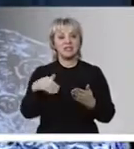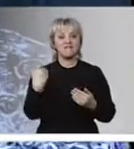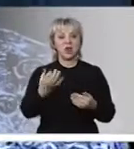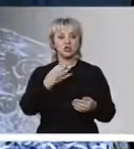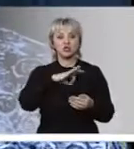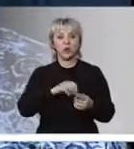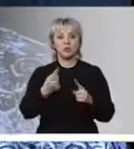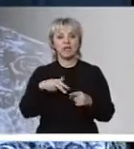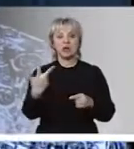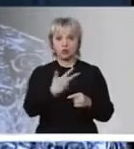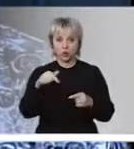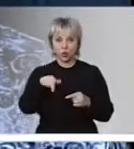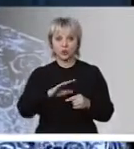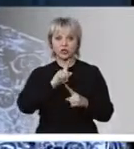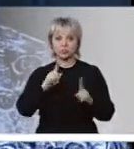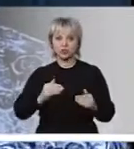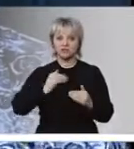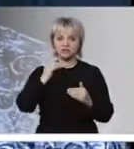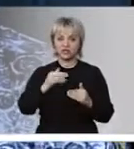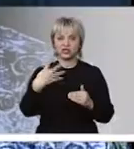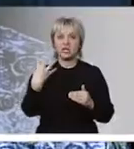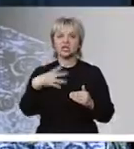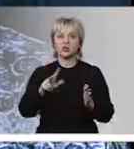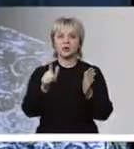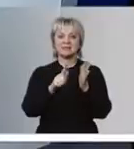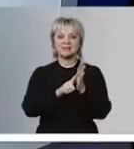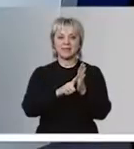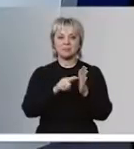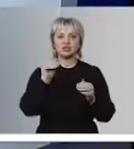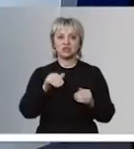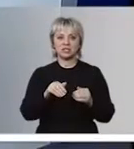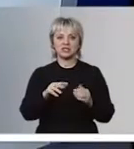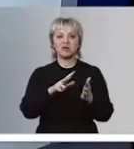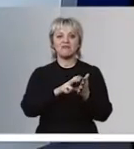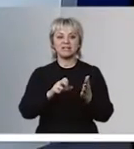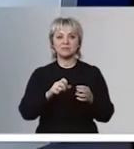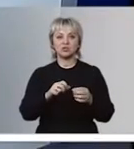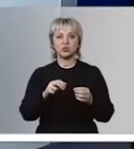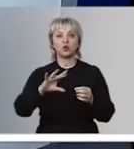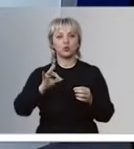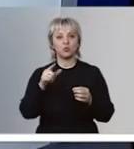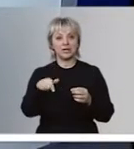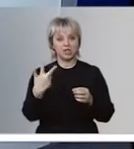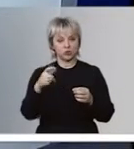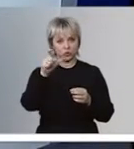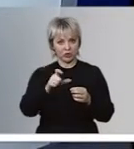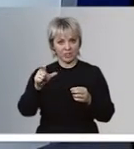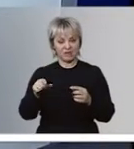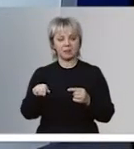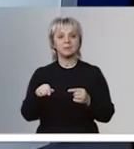ваш доход для 3 не будет превышать 47 800 рублей... На 3 человек.